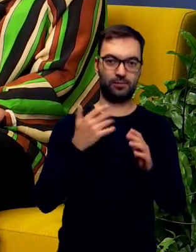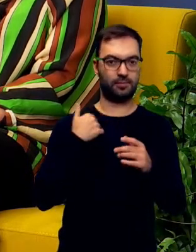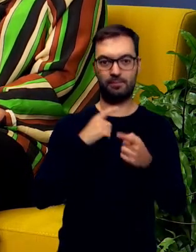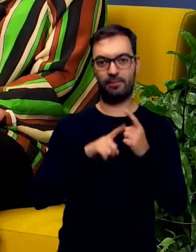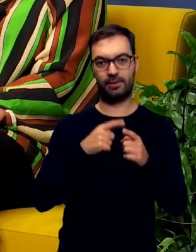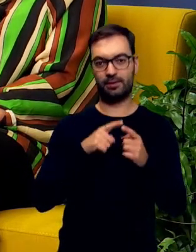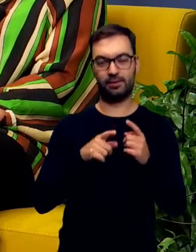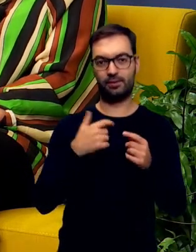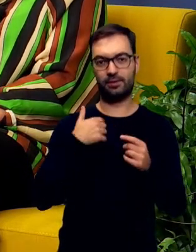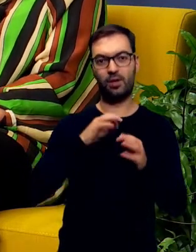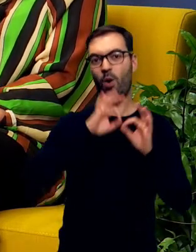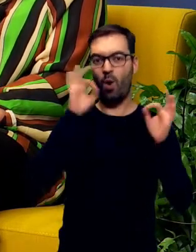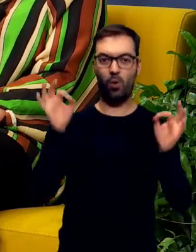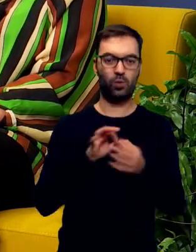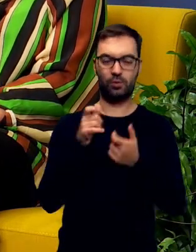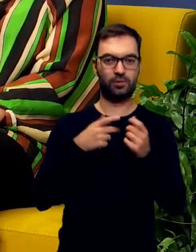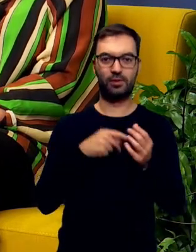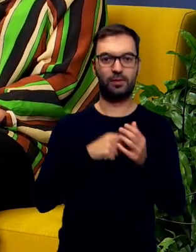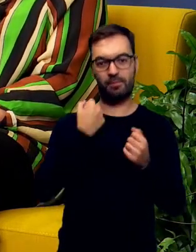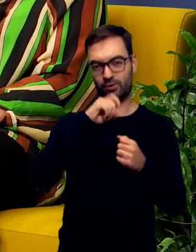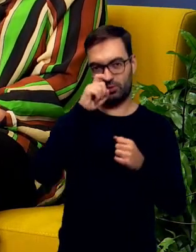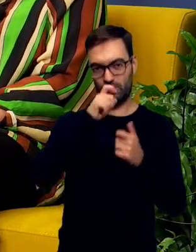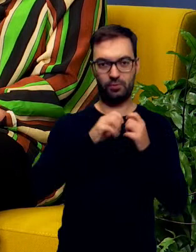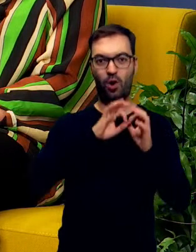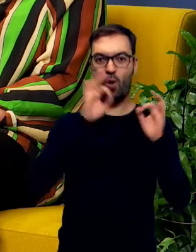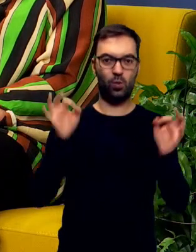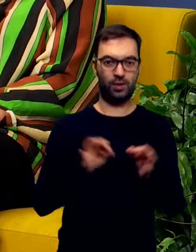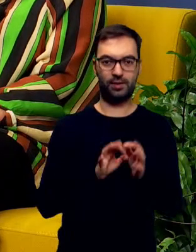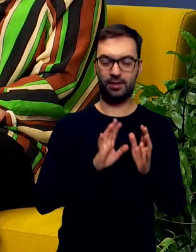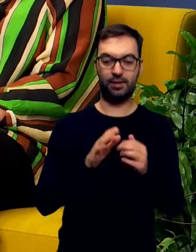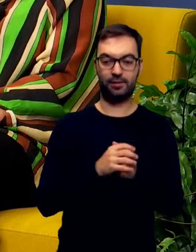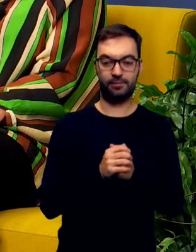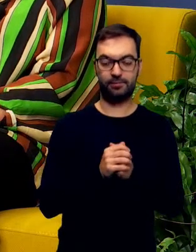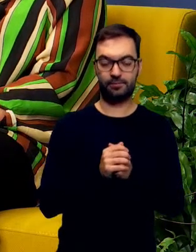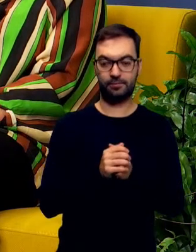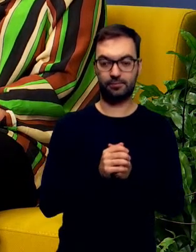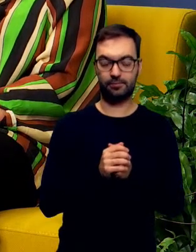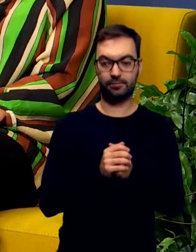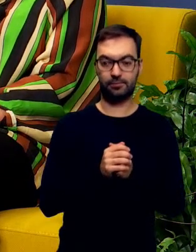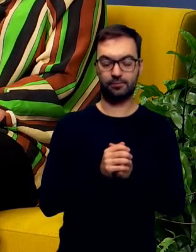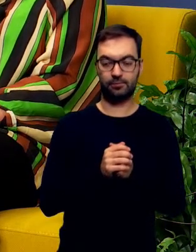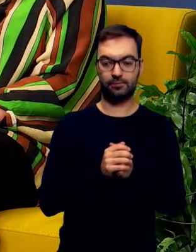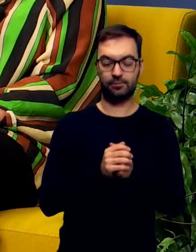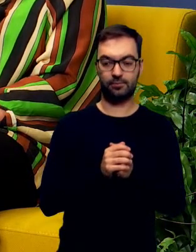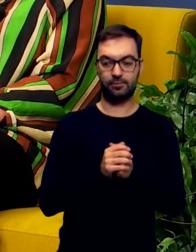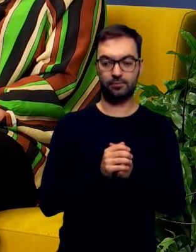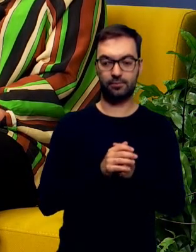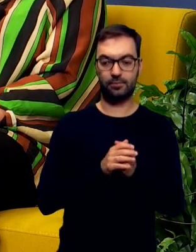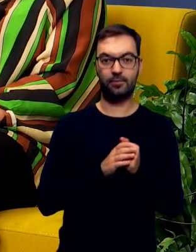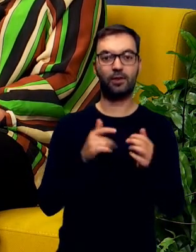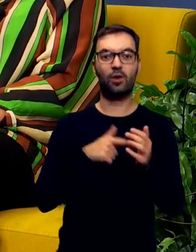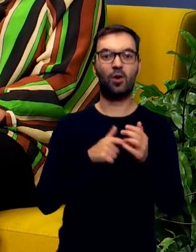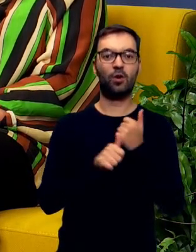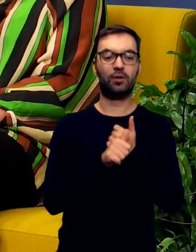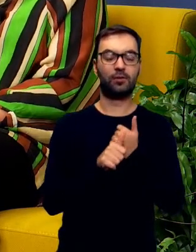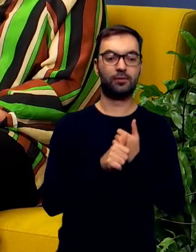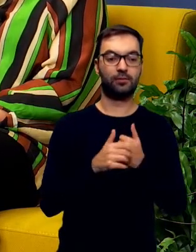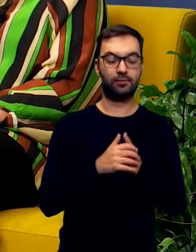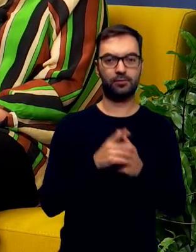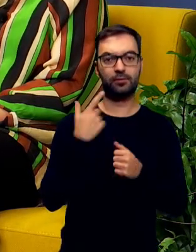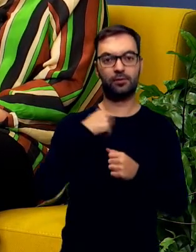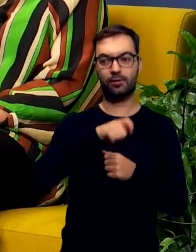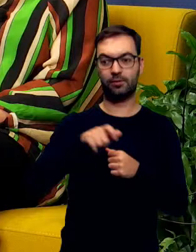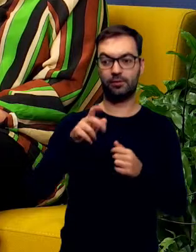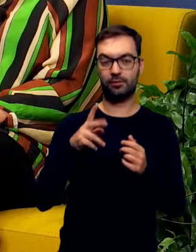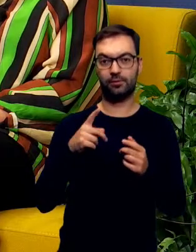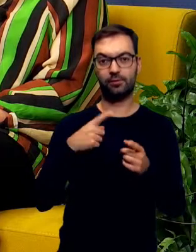bez sensu nie uogólniać, bo to jest bardzo niedobre, ale on dotyczył no, tych